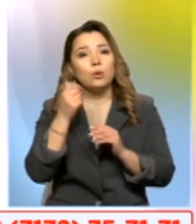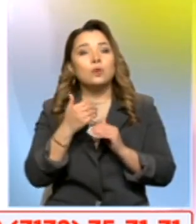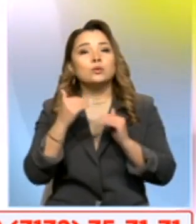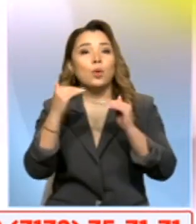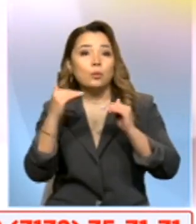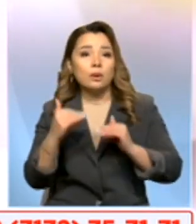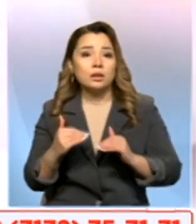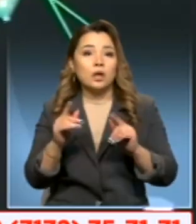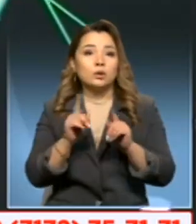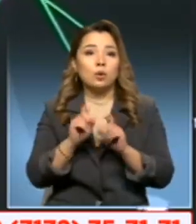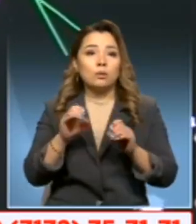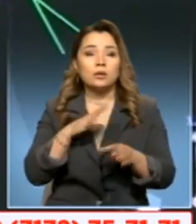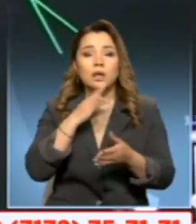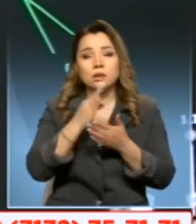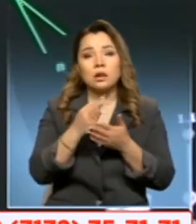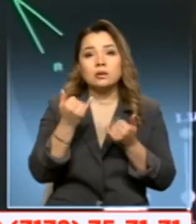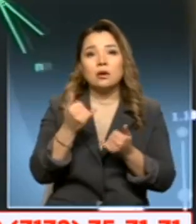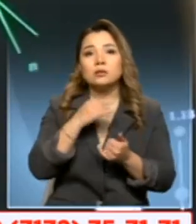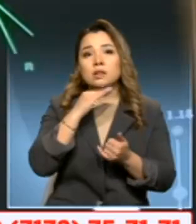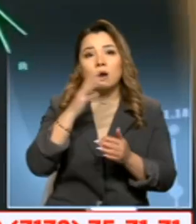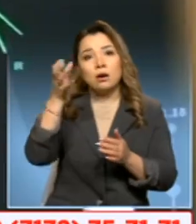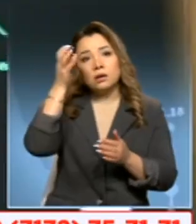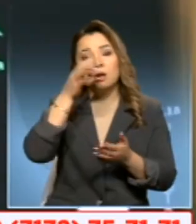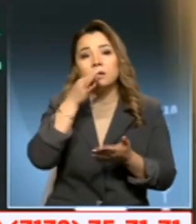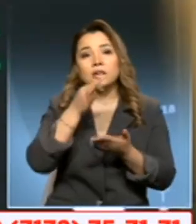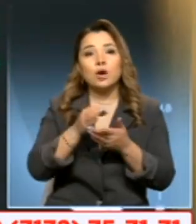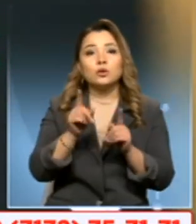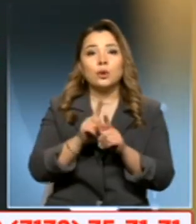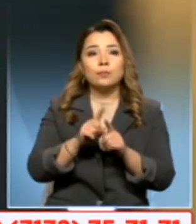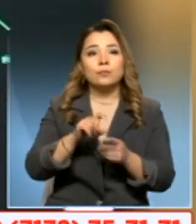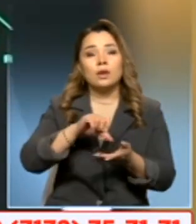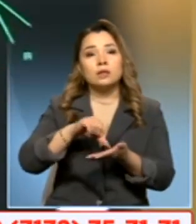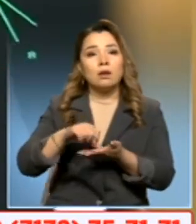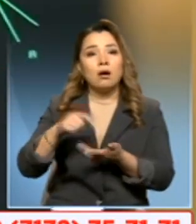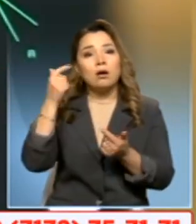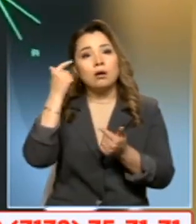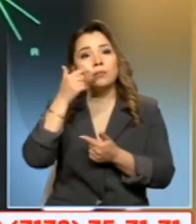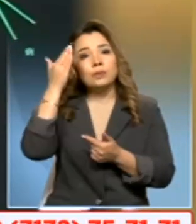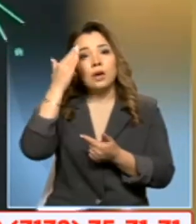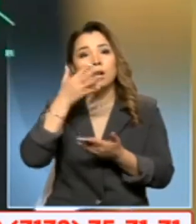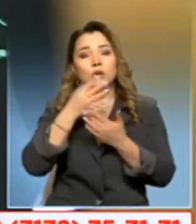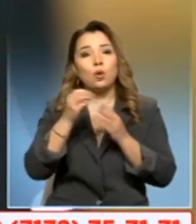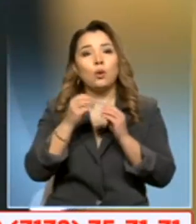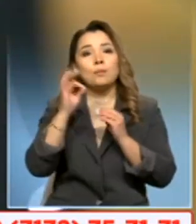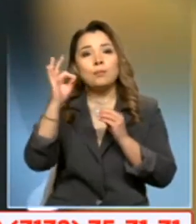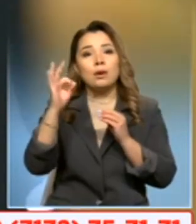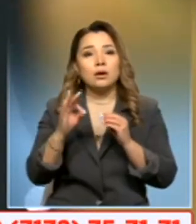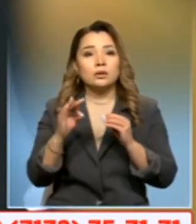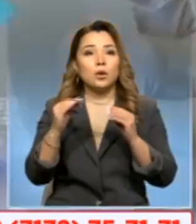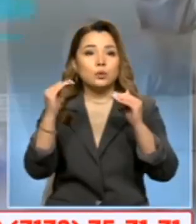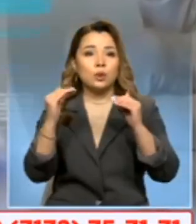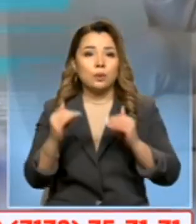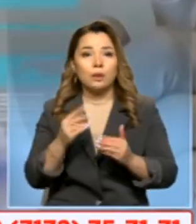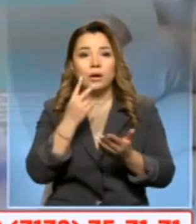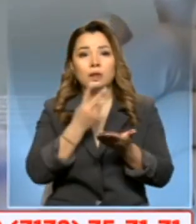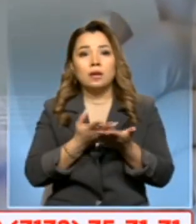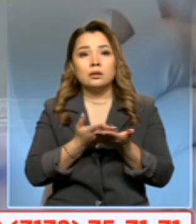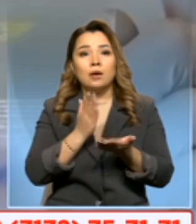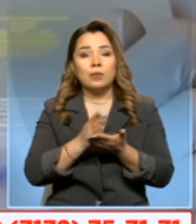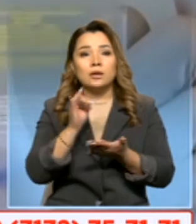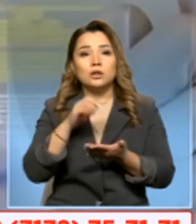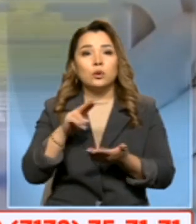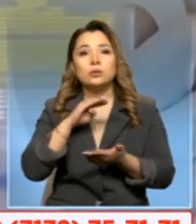төмендігімен туылуы мүмкін. Ғалымдар йод жетіспеушілігі салдарынан зияткерлік қабілет 10%-ға дейін төмен болатынын дәлелдеген. Алайда